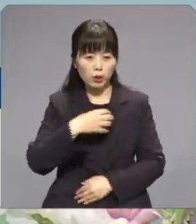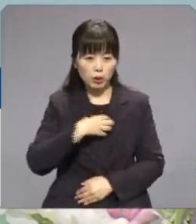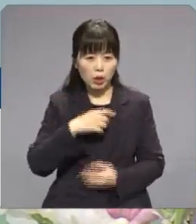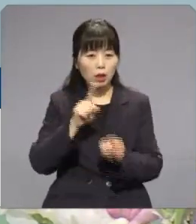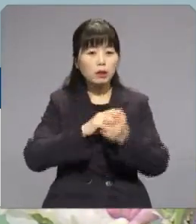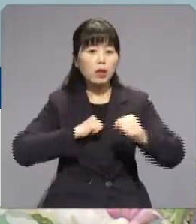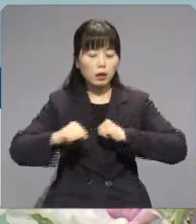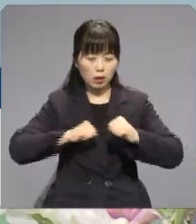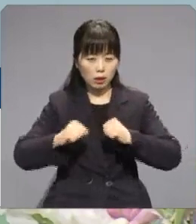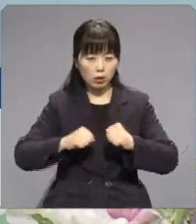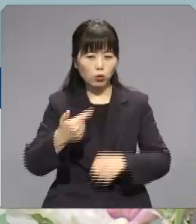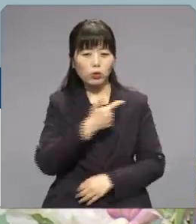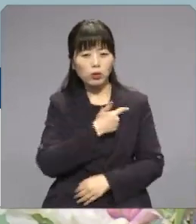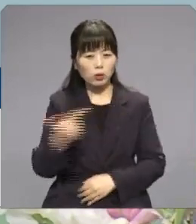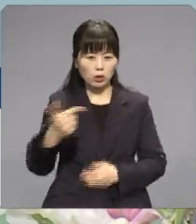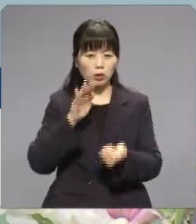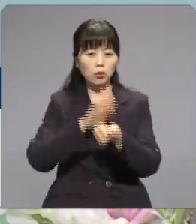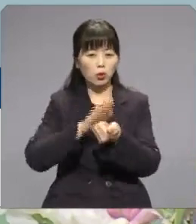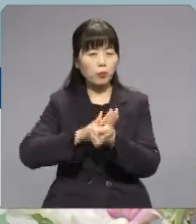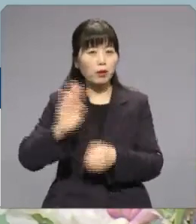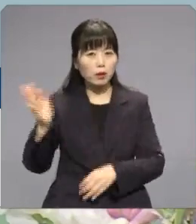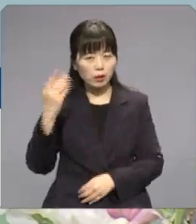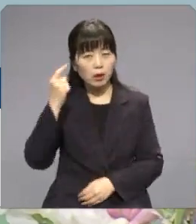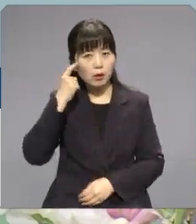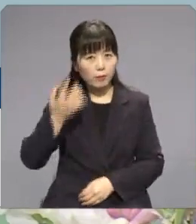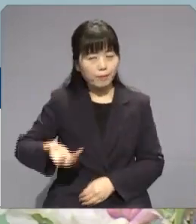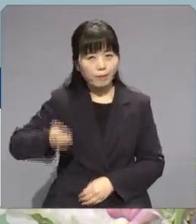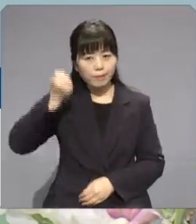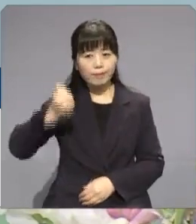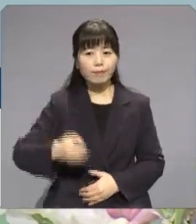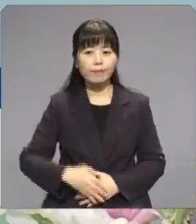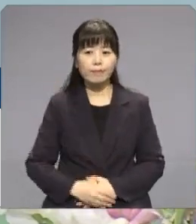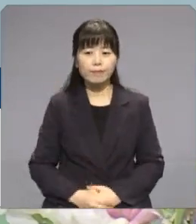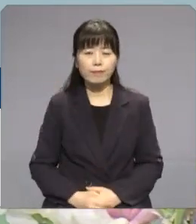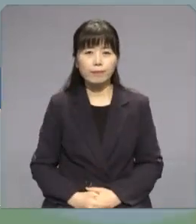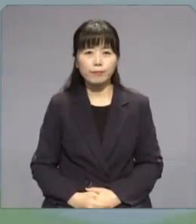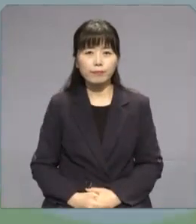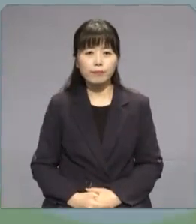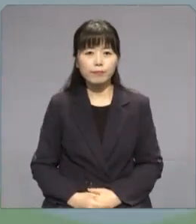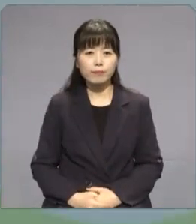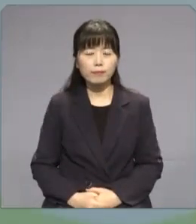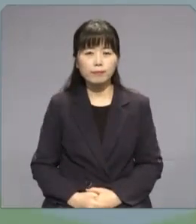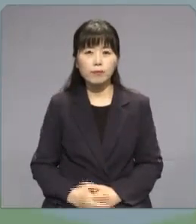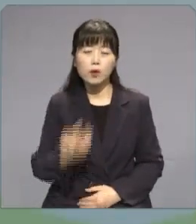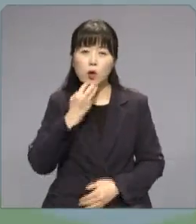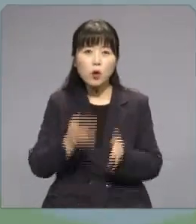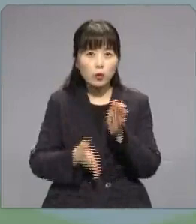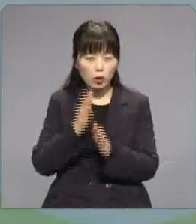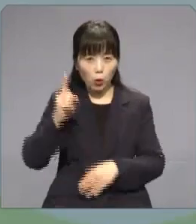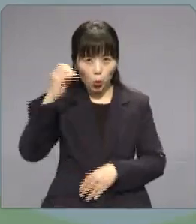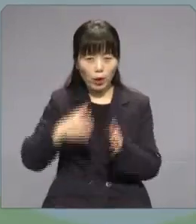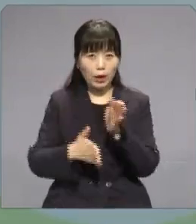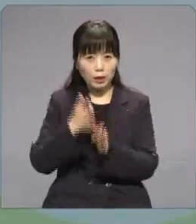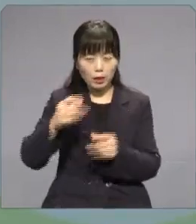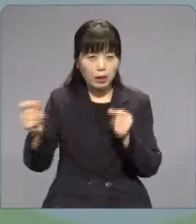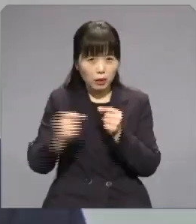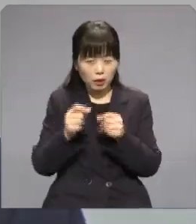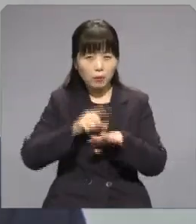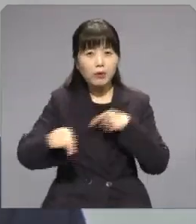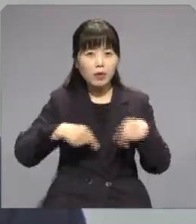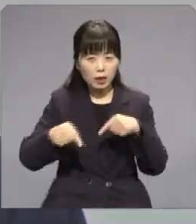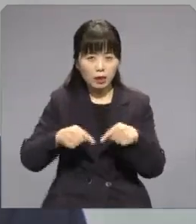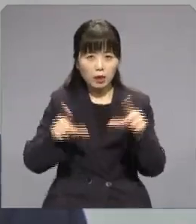기후위기에 대응하는 데도 큰 도움이 될 것이라고 생각이 듭니다. 서울시는 고양시 인접